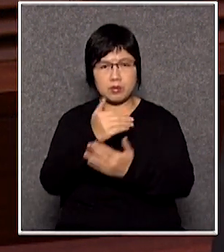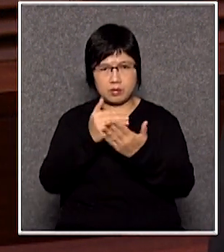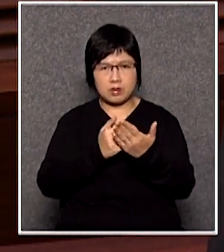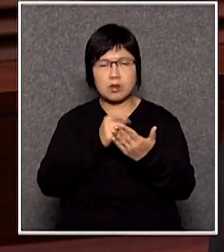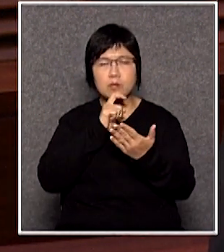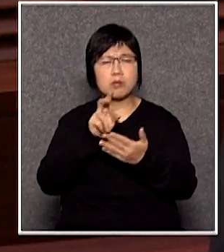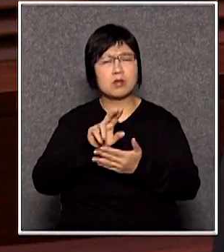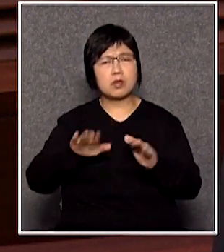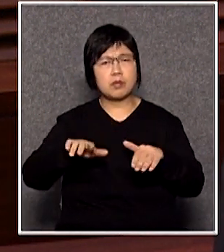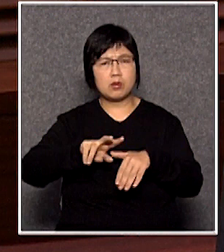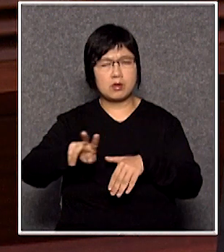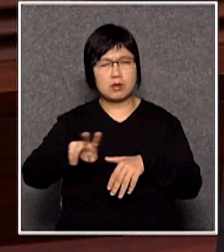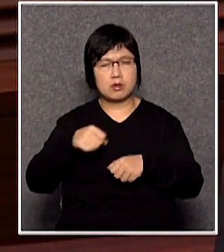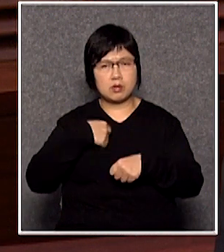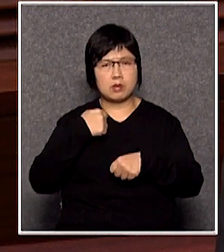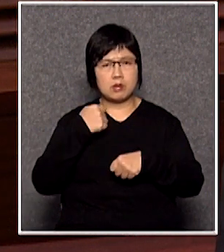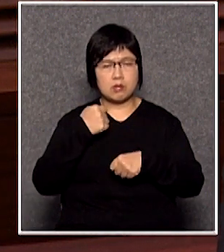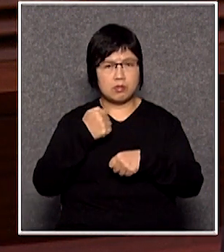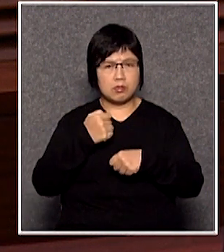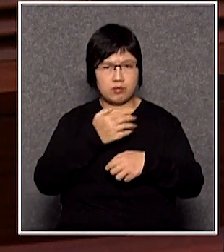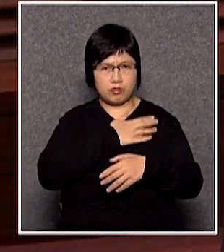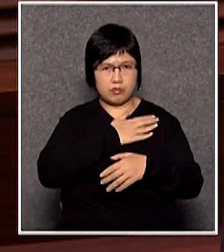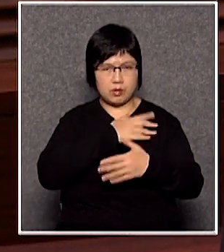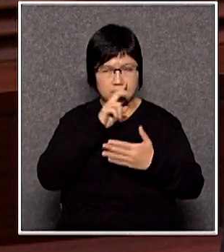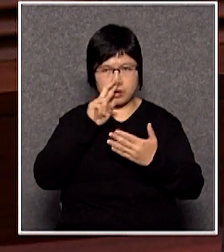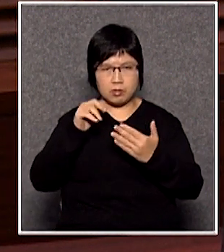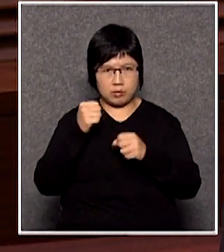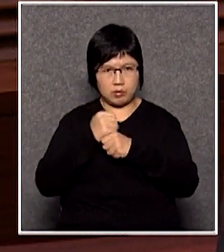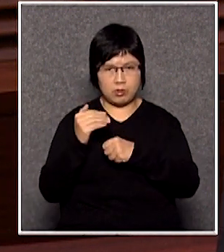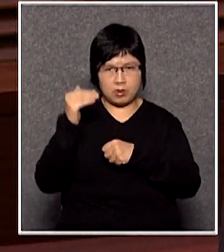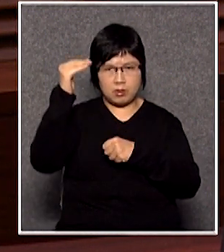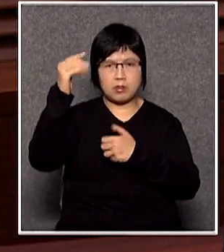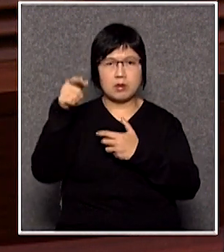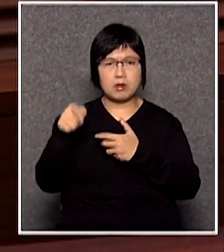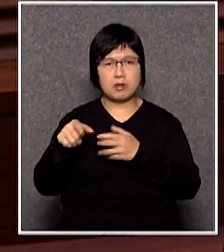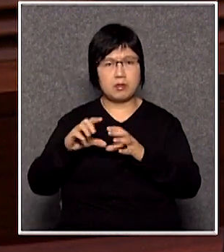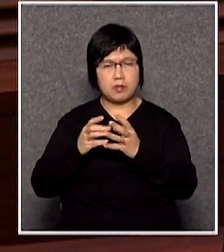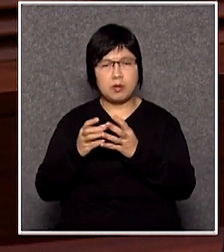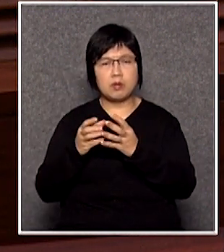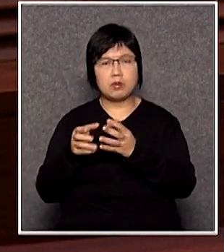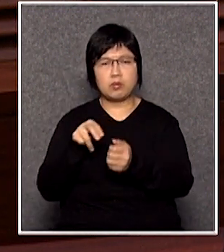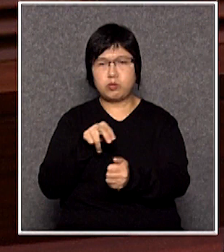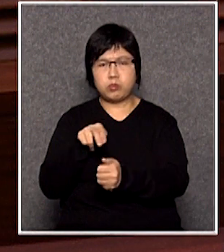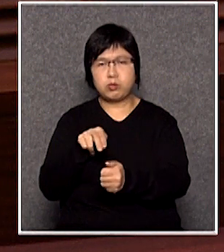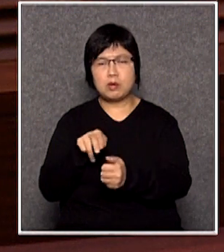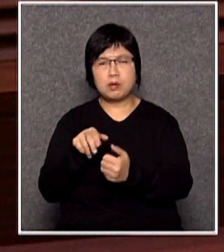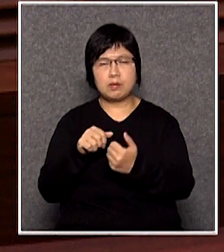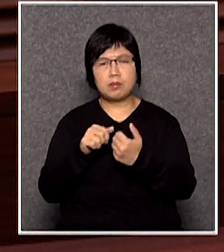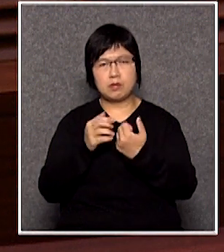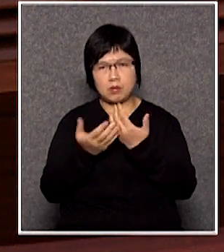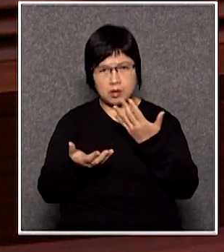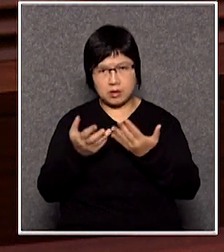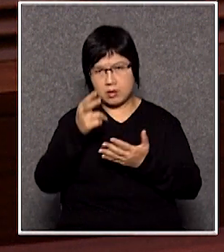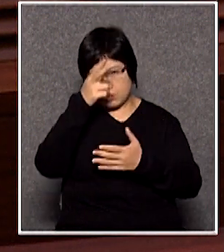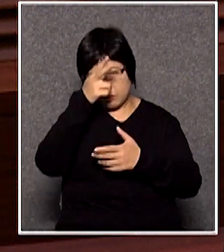機制，執行的機構一般來說視乎職級，就是由部門的管理層或者是公務員